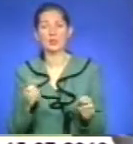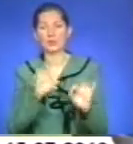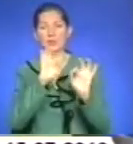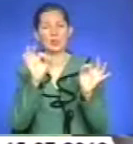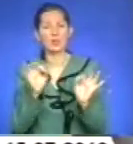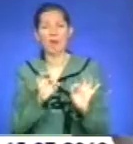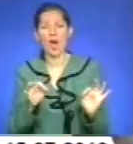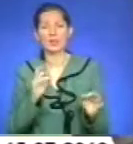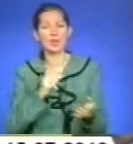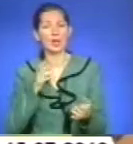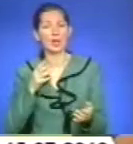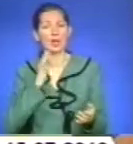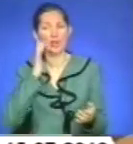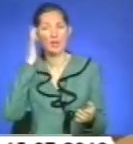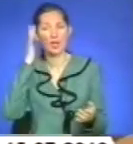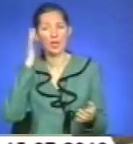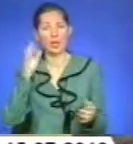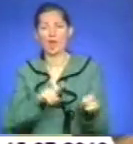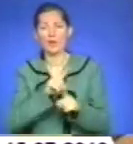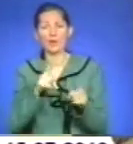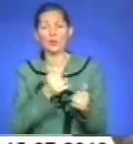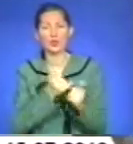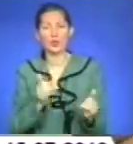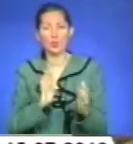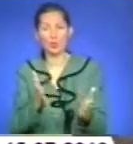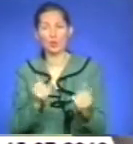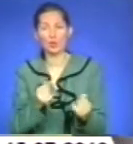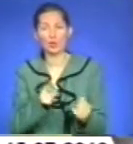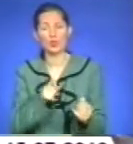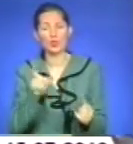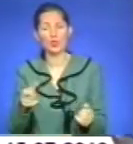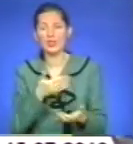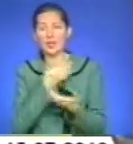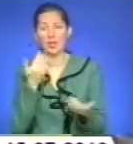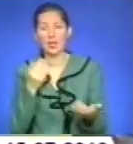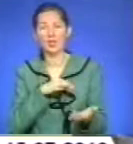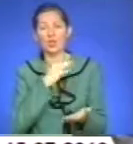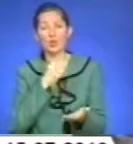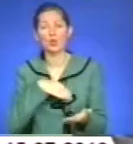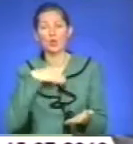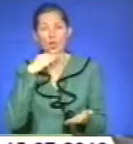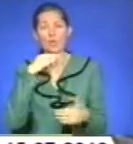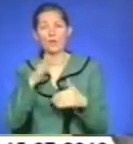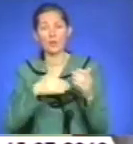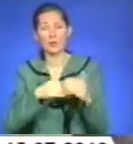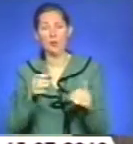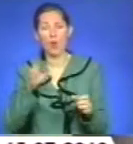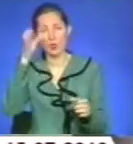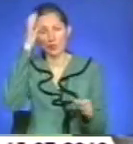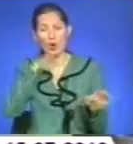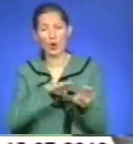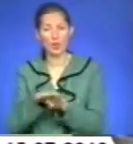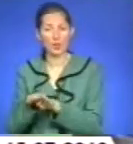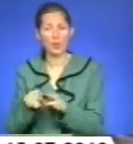ідеї, реформи, вони вже апріорі не можуть бути сприйняті, тому що людина не має достатньо кваліфікаційного освітнього рівня. А по-друге,